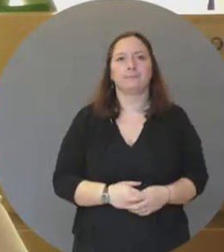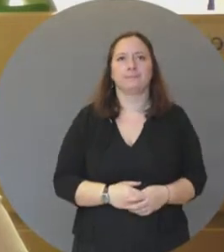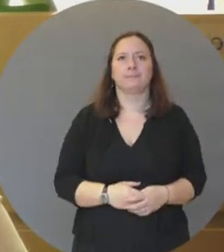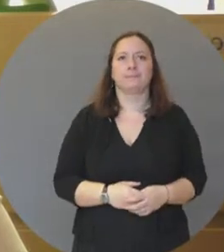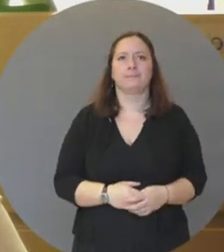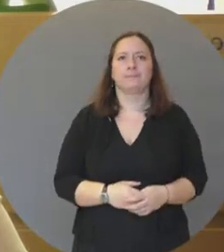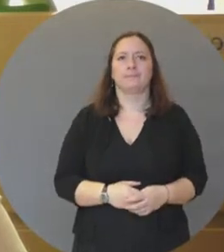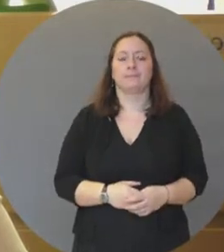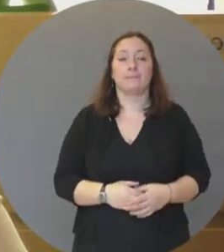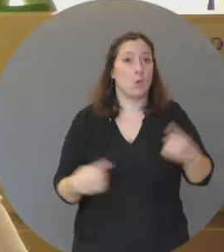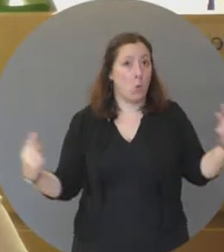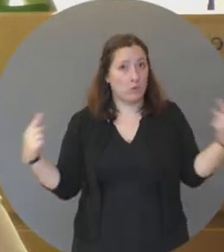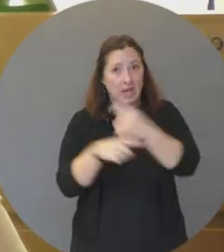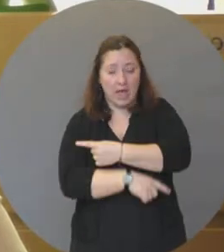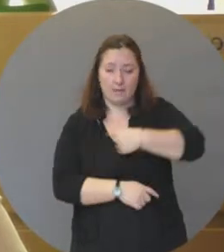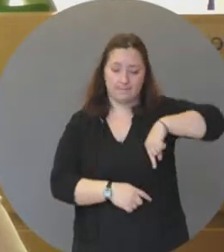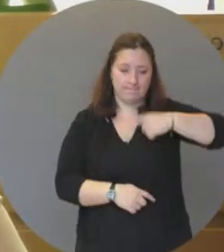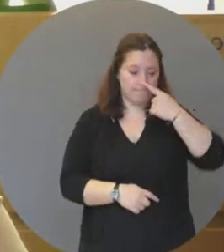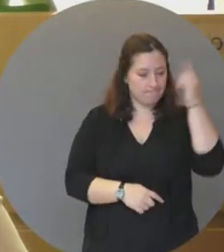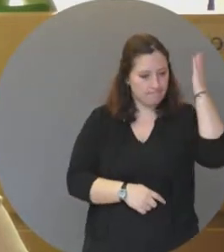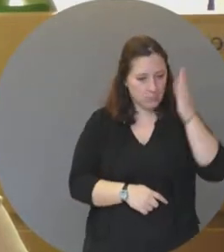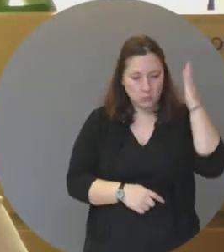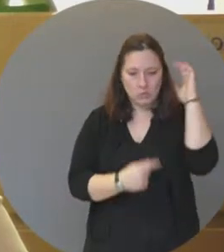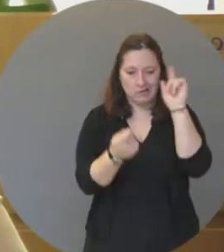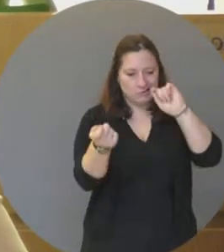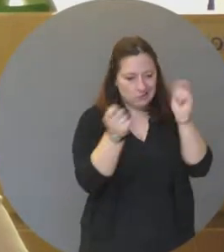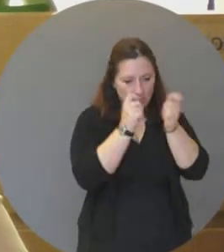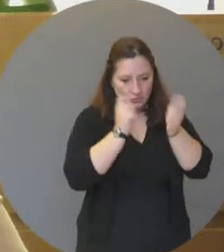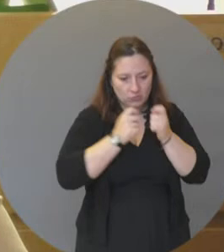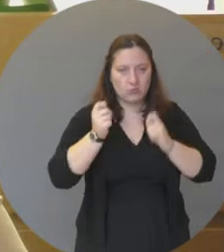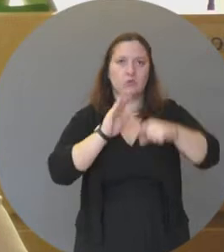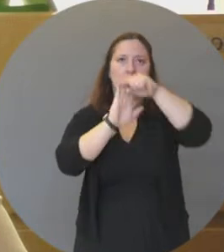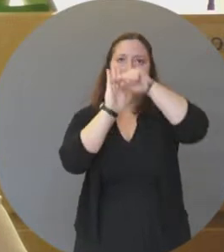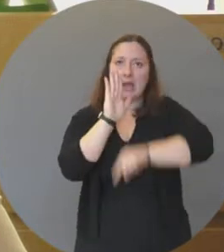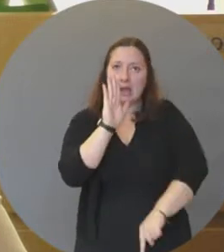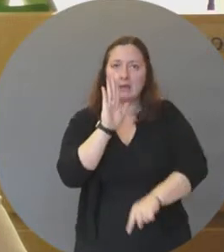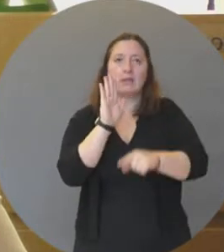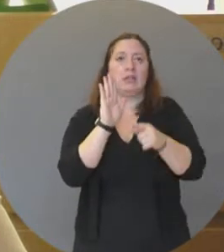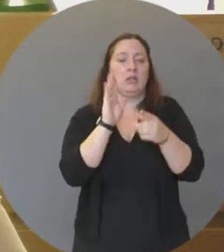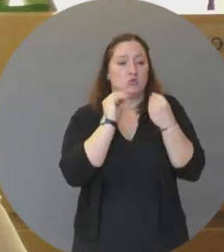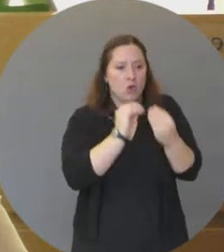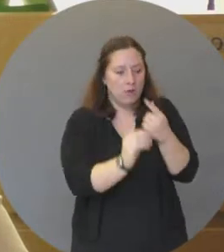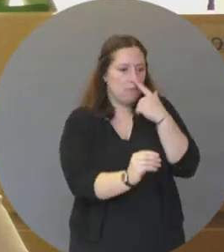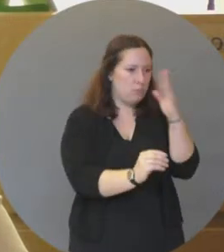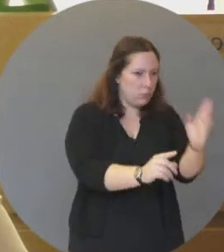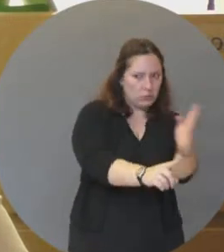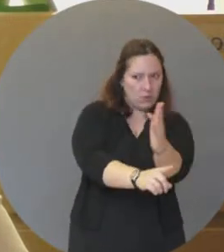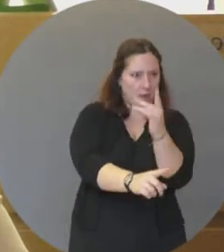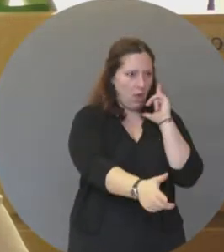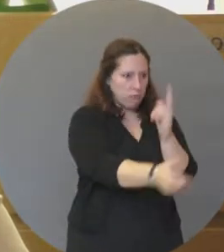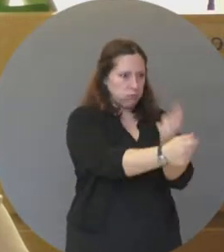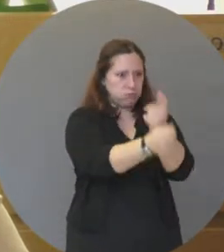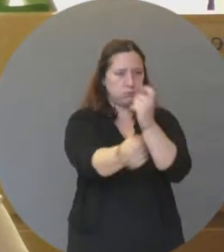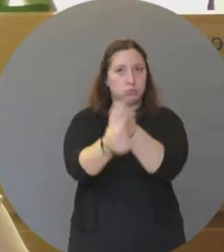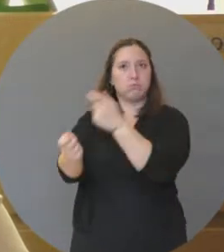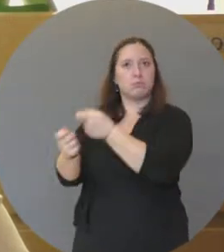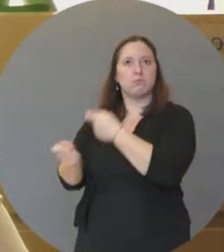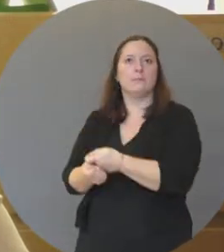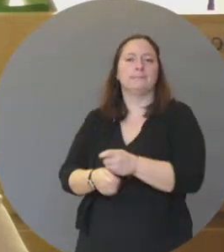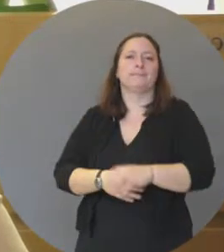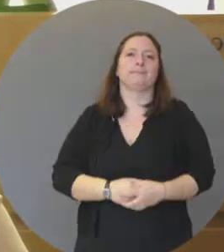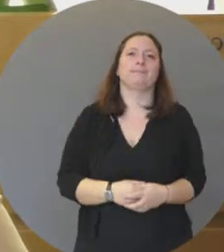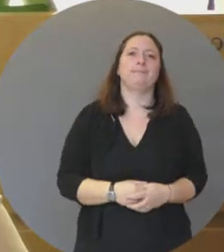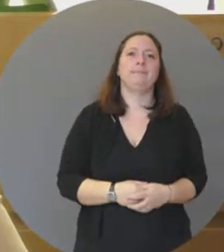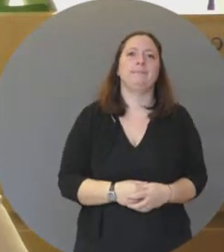de revisiter l'ensemble de nos disponibilités de solidarité afin de mieux couvrir les besoins enfin puisque derrière